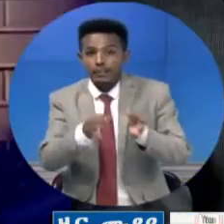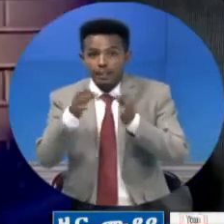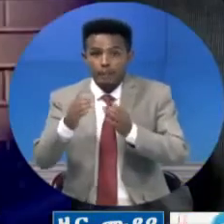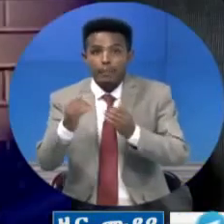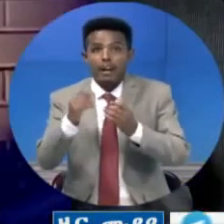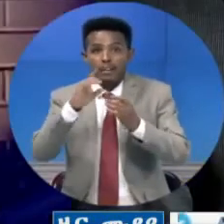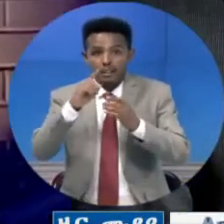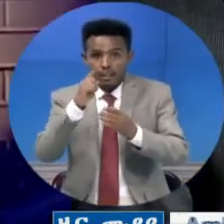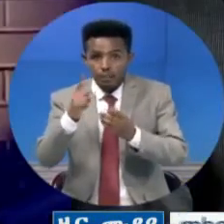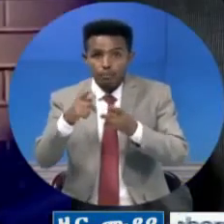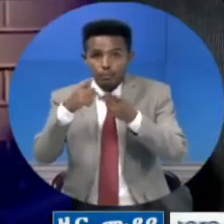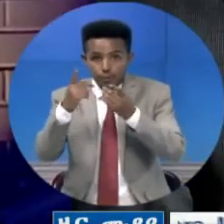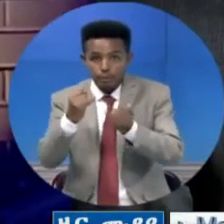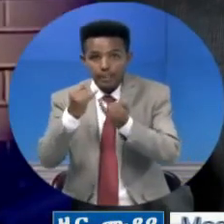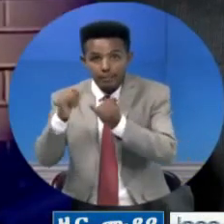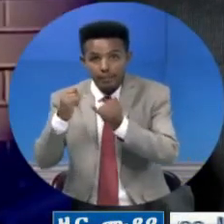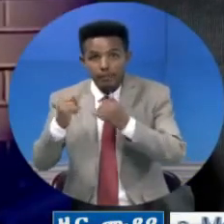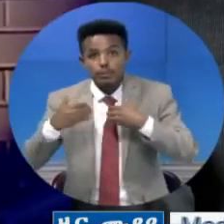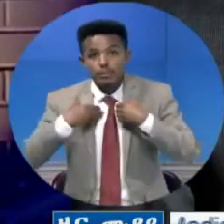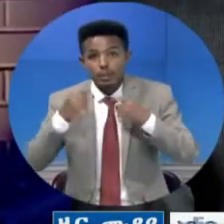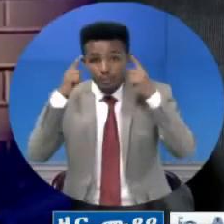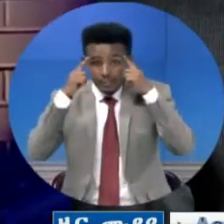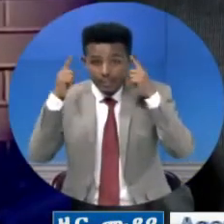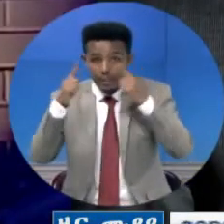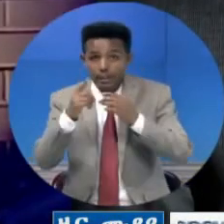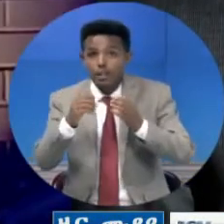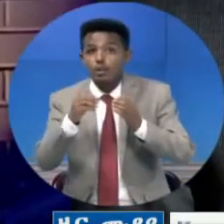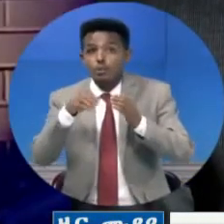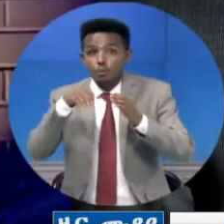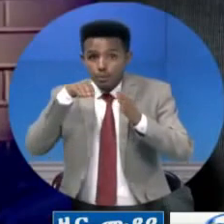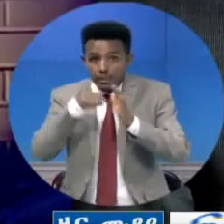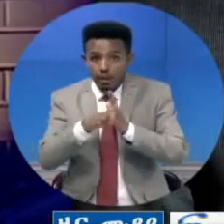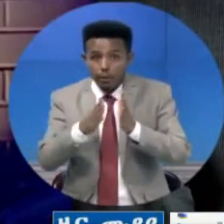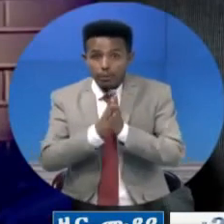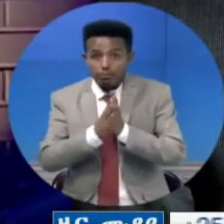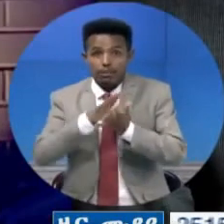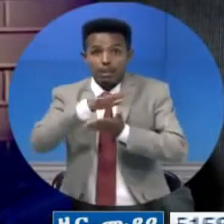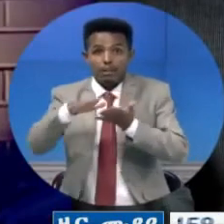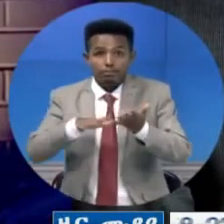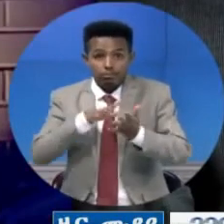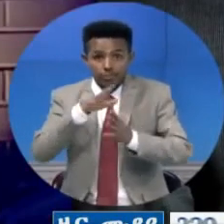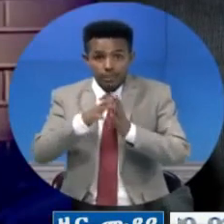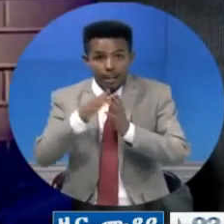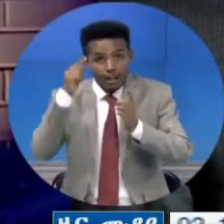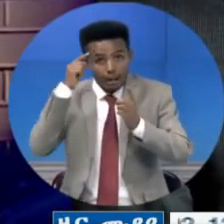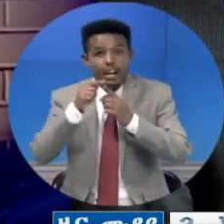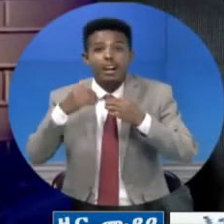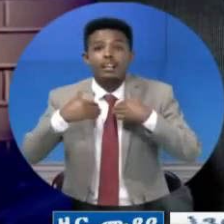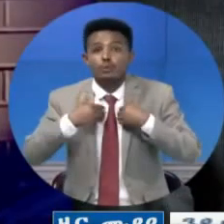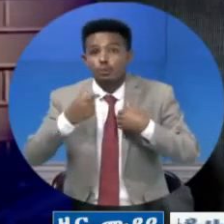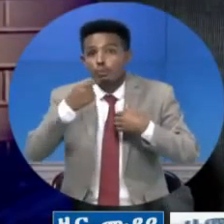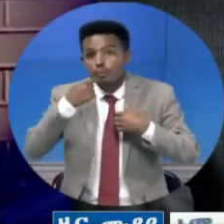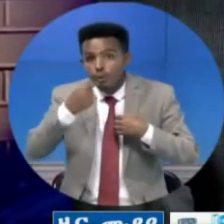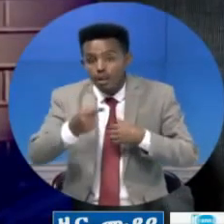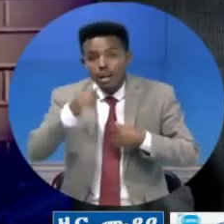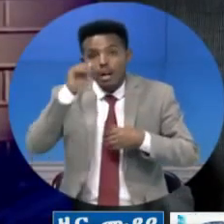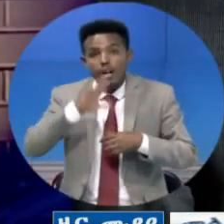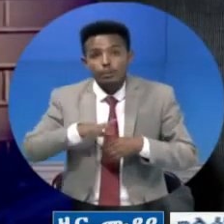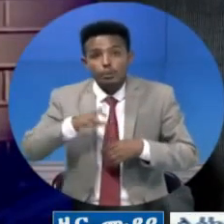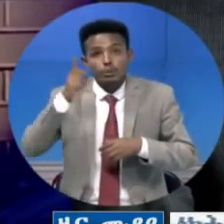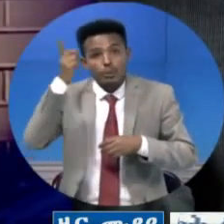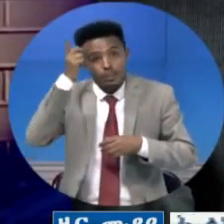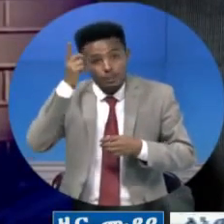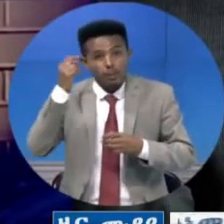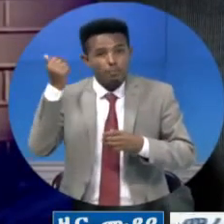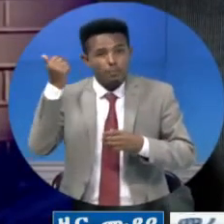መከፋፈሎች እንዳሉ የሚያነሱት ሐሳብ የተዛባና ውስጣዊ አንድነትን ለማላላት አላማ ያላቸው ናቸው ብለዋል አቶ ዮሐንስ። በማንኛውም ጊዜ